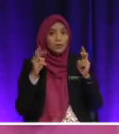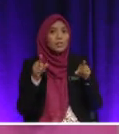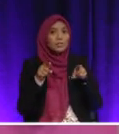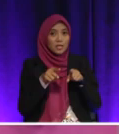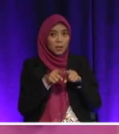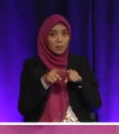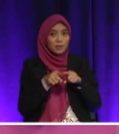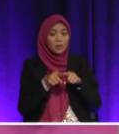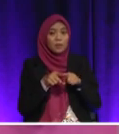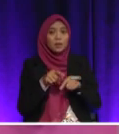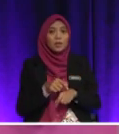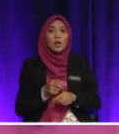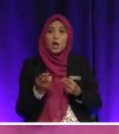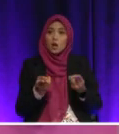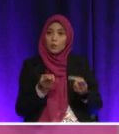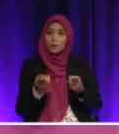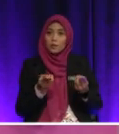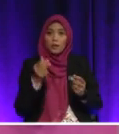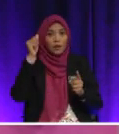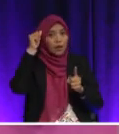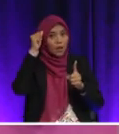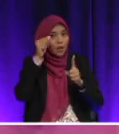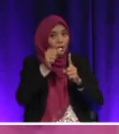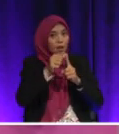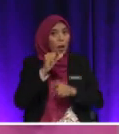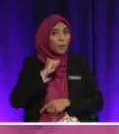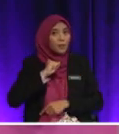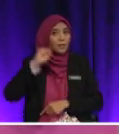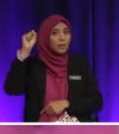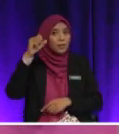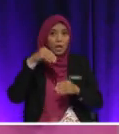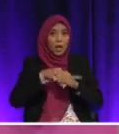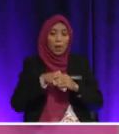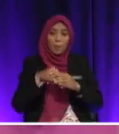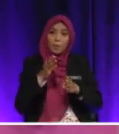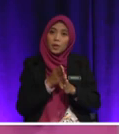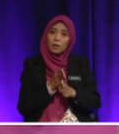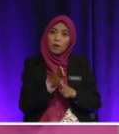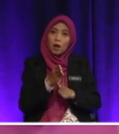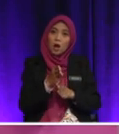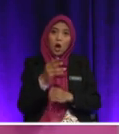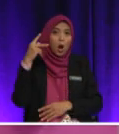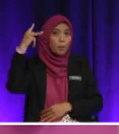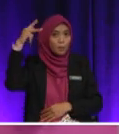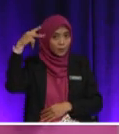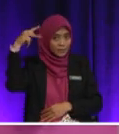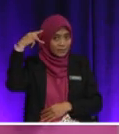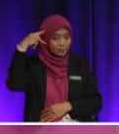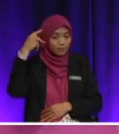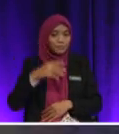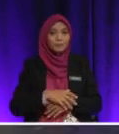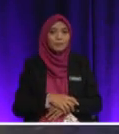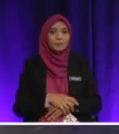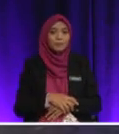yaitu USA ke arah kemerdekaan dalam bidang pendidikan dan politik ya jadi itu tajuk kita pada hari ini